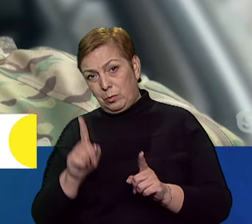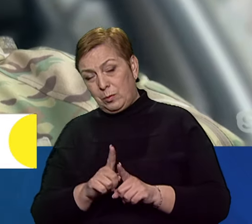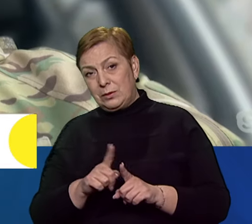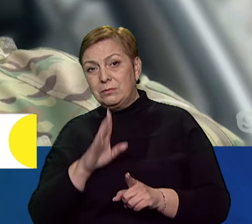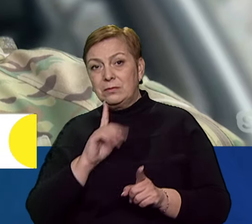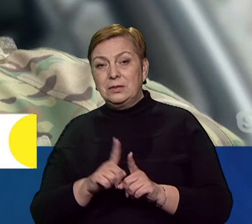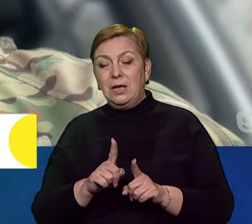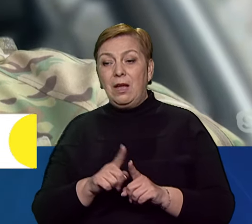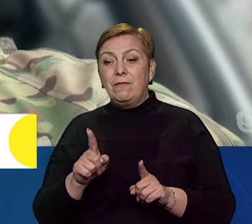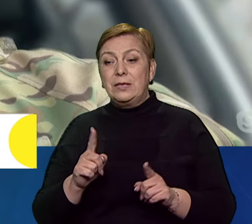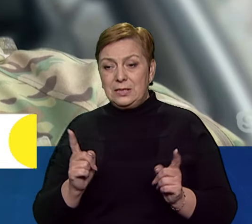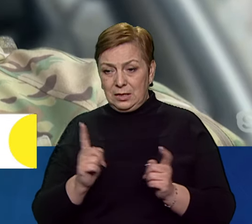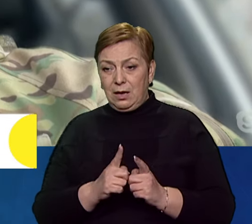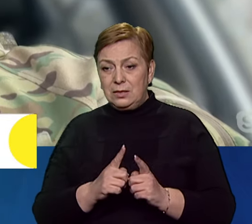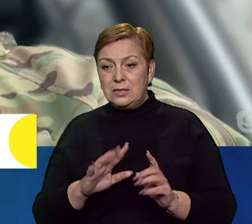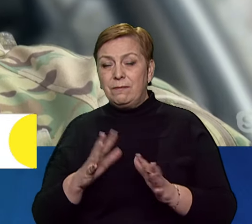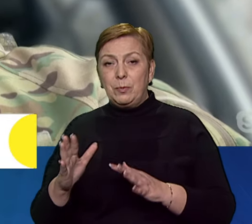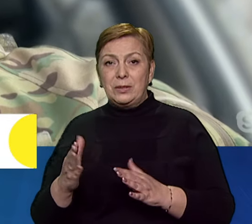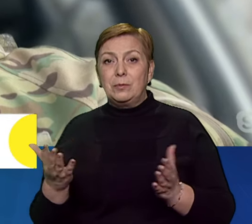якими випадками стикалися?